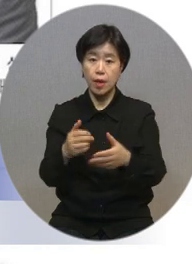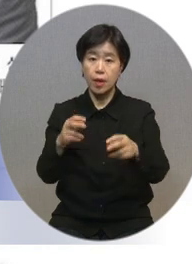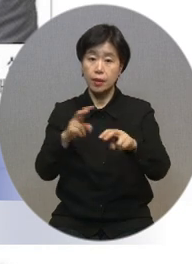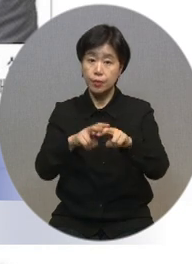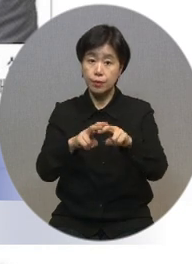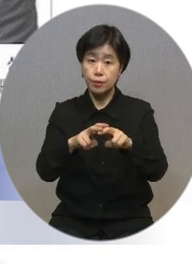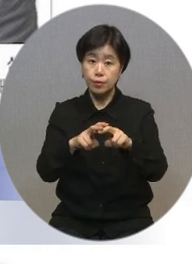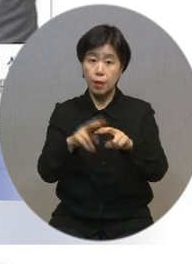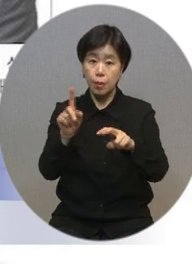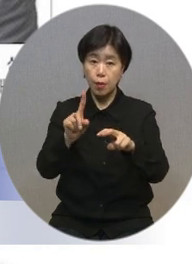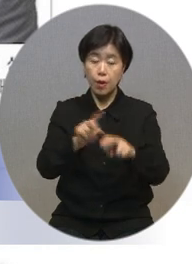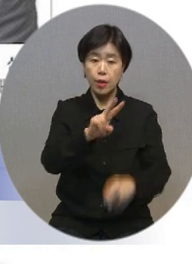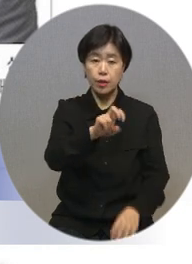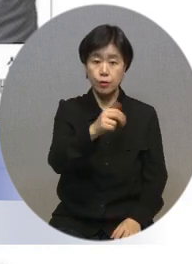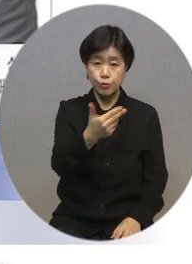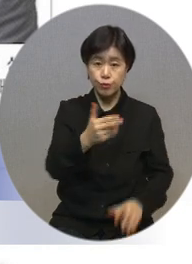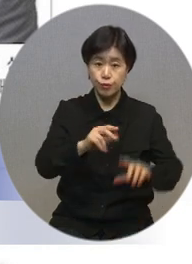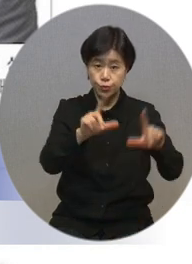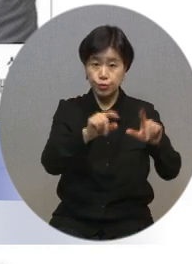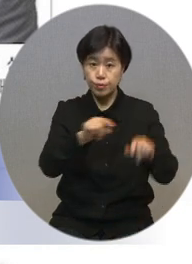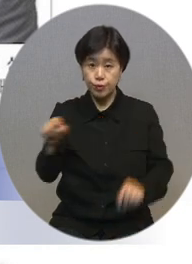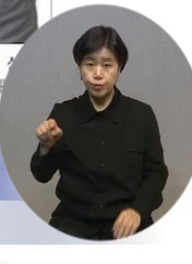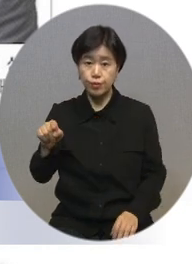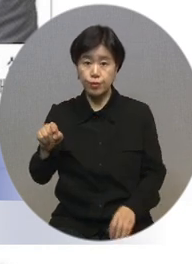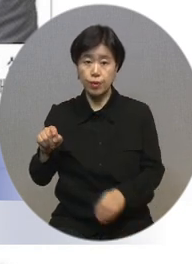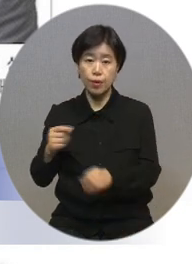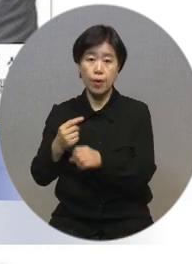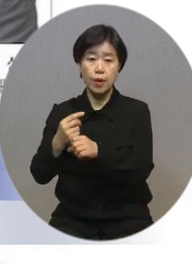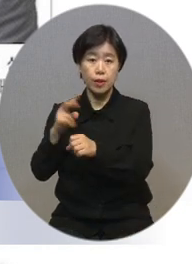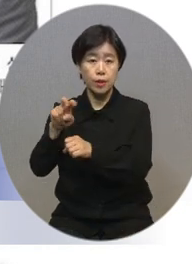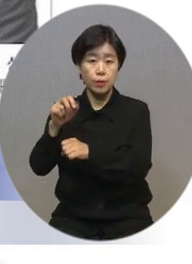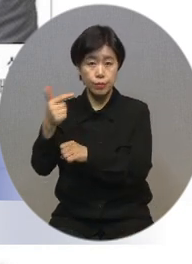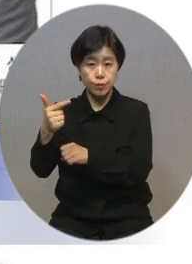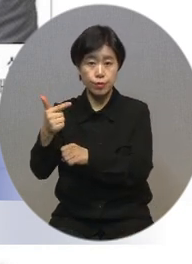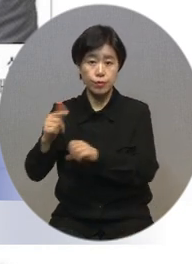29일부터 2026년 4월 28일까지입니다